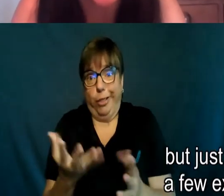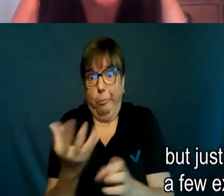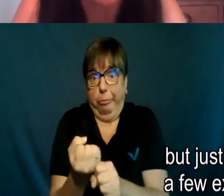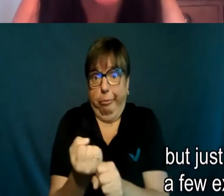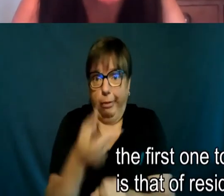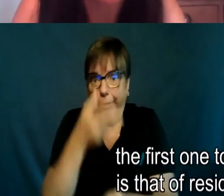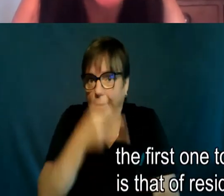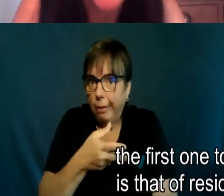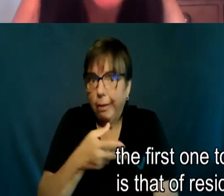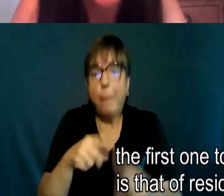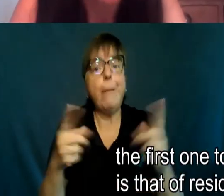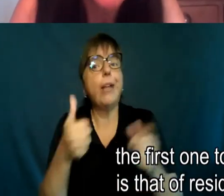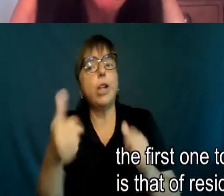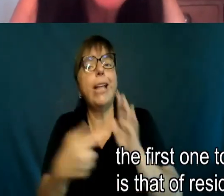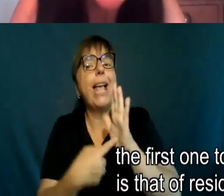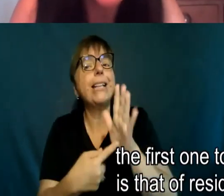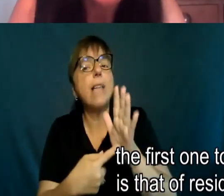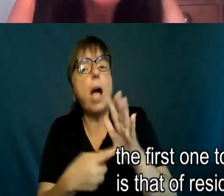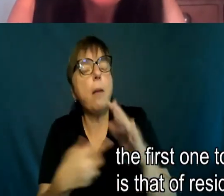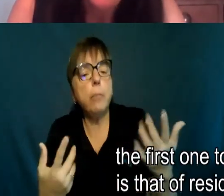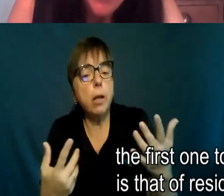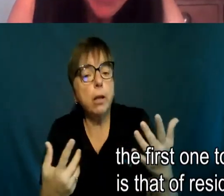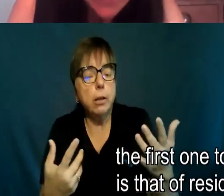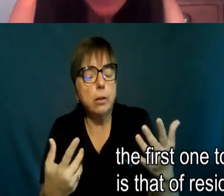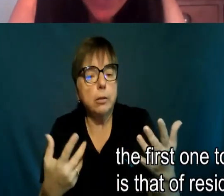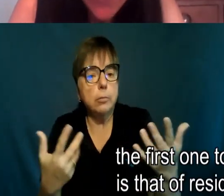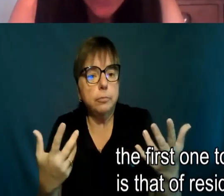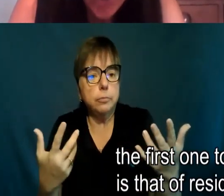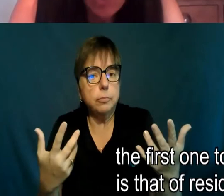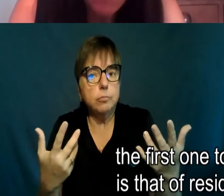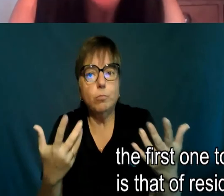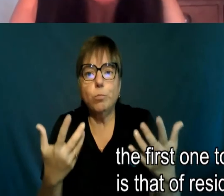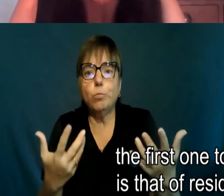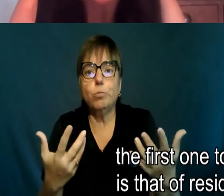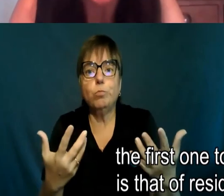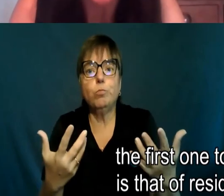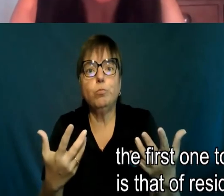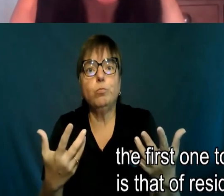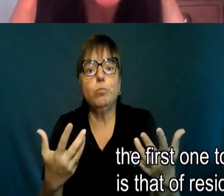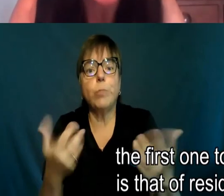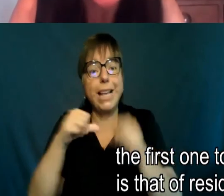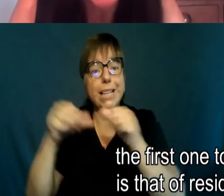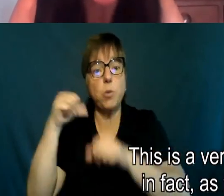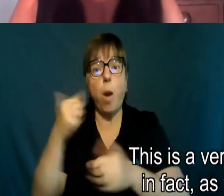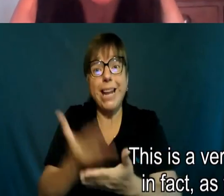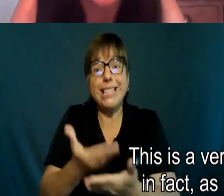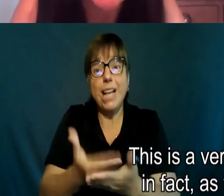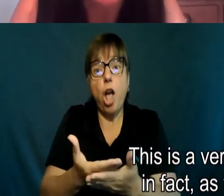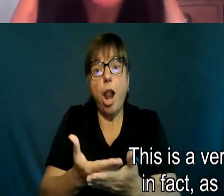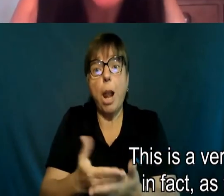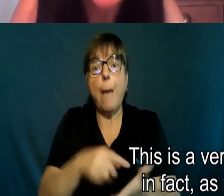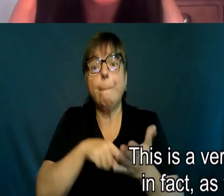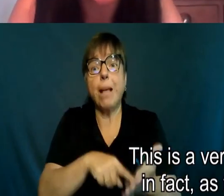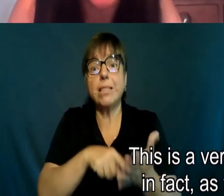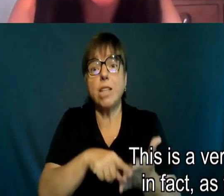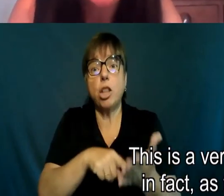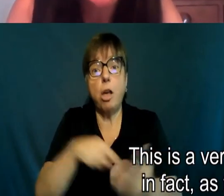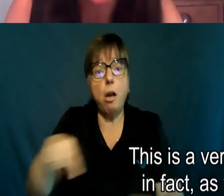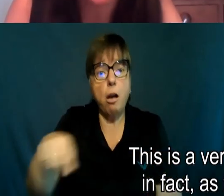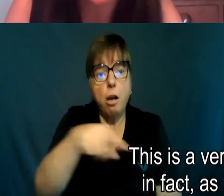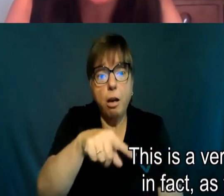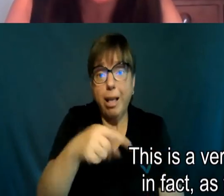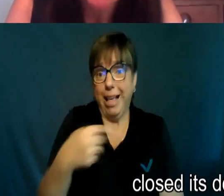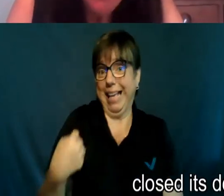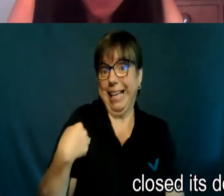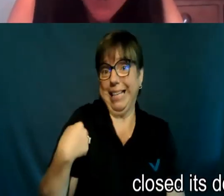mentionner quelques exemples, celui qui vient d'emblée à l'esprit, ce sont l'histoire des écoles résidentielles, une histoire très récente, en fait la dernière